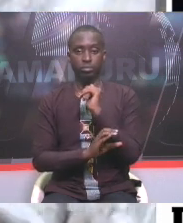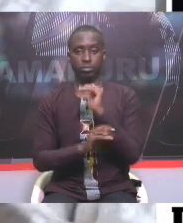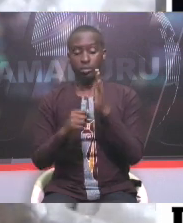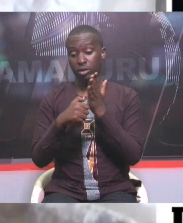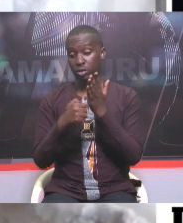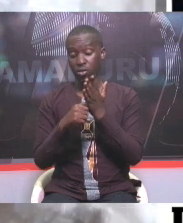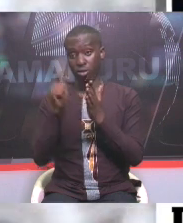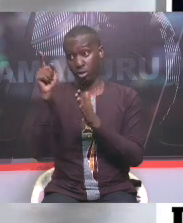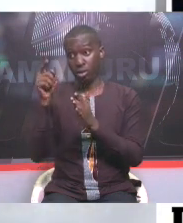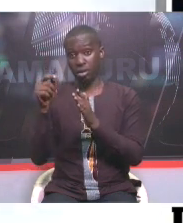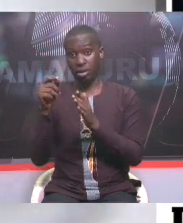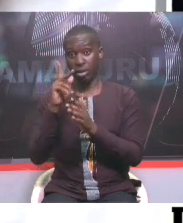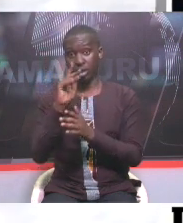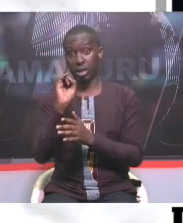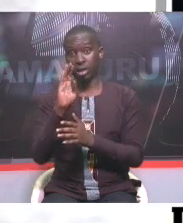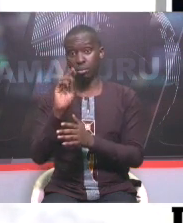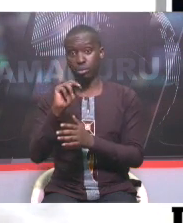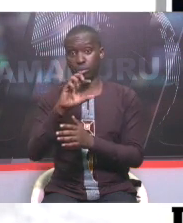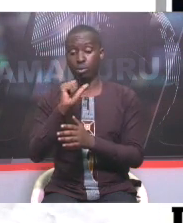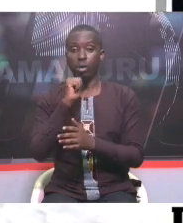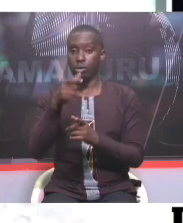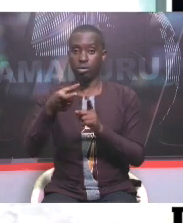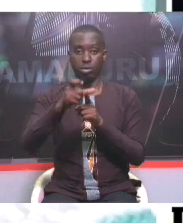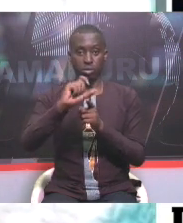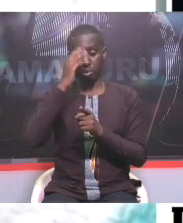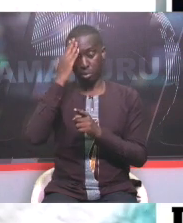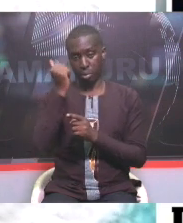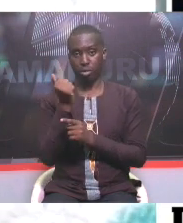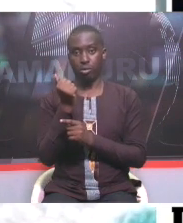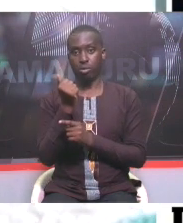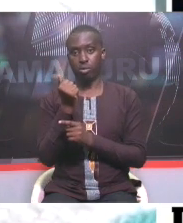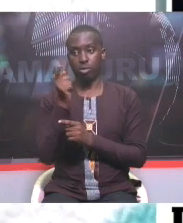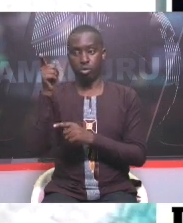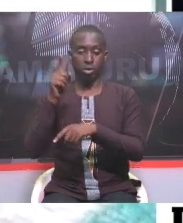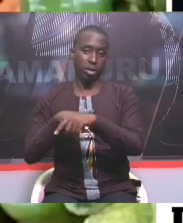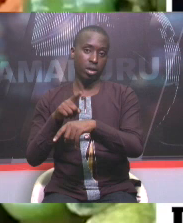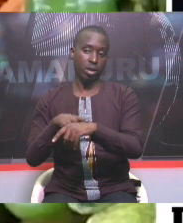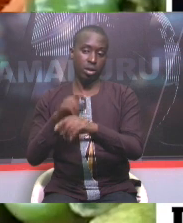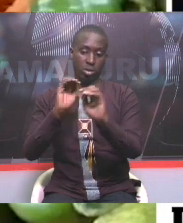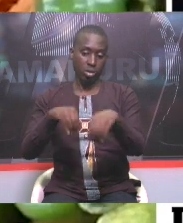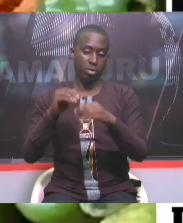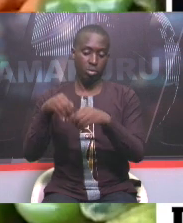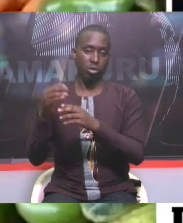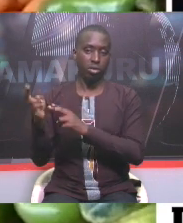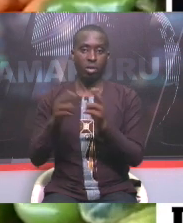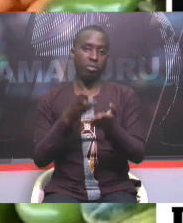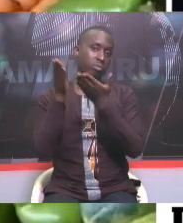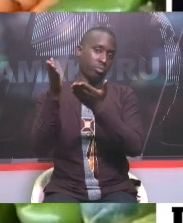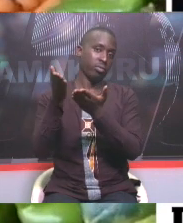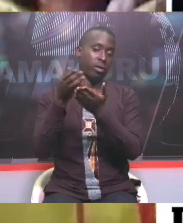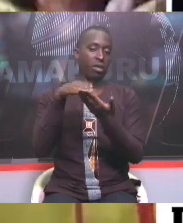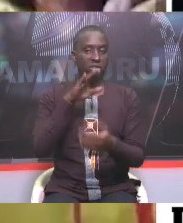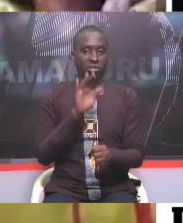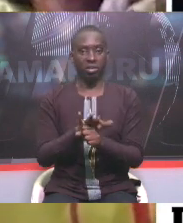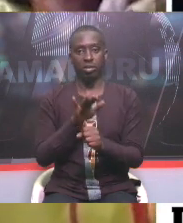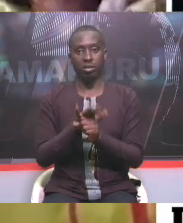uko bimeze kose ntabwo igiciro cyayo cyazamuka cyane, kuko yenda icyo gihingwa gisanzwe kihari kihiganje